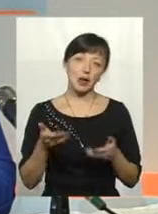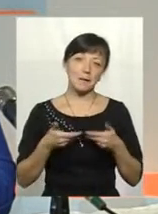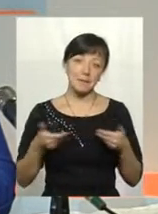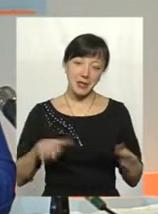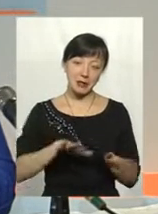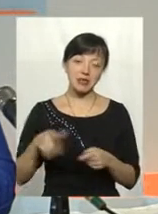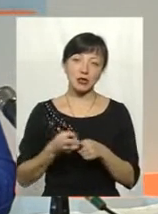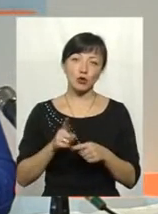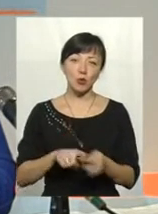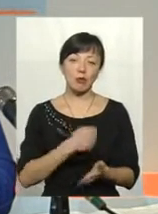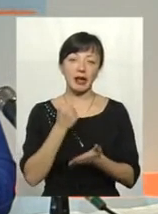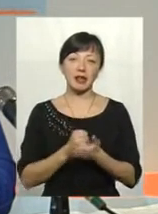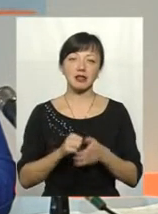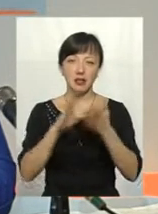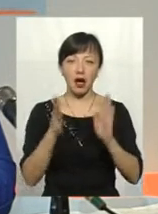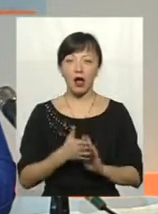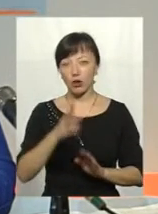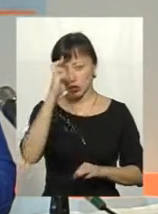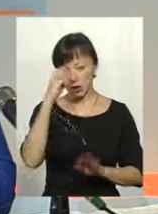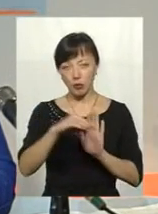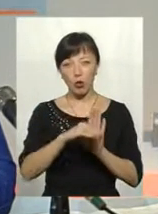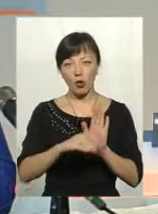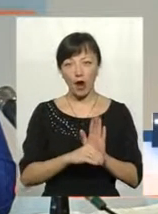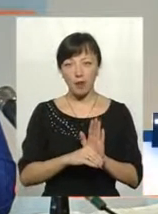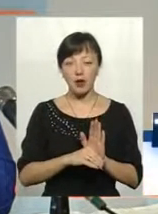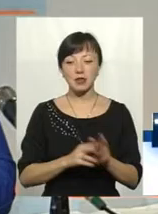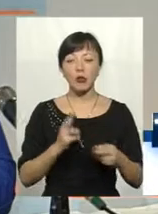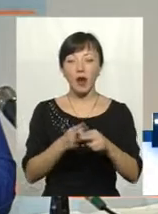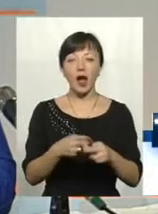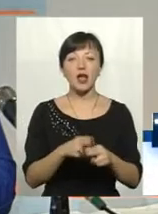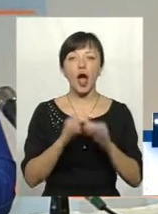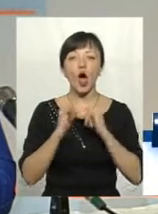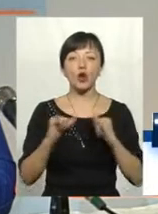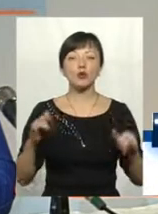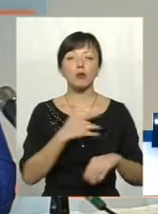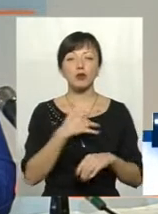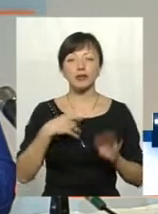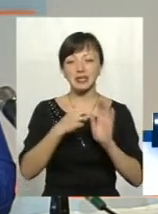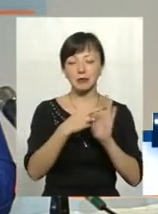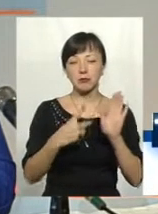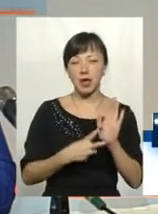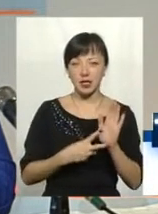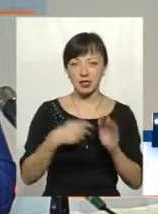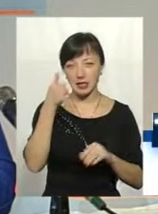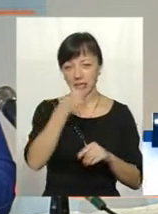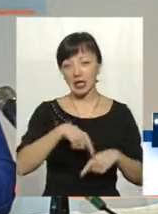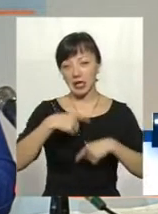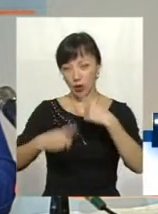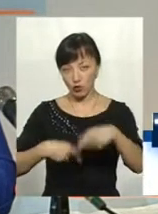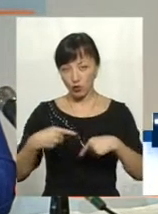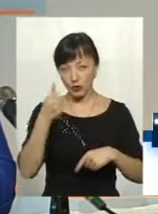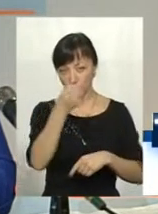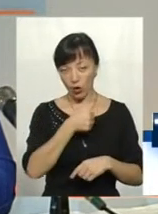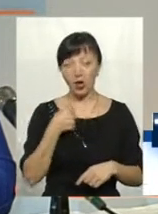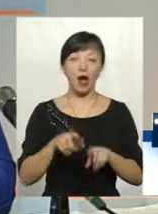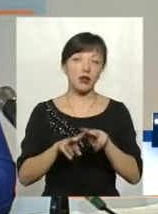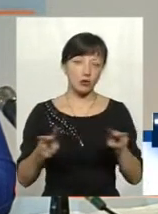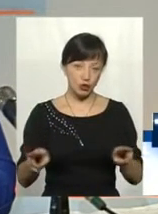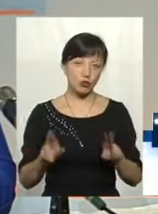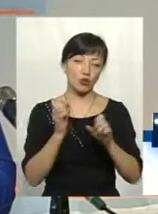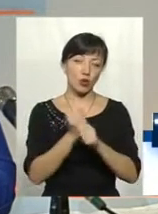після того, як буде прийнята загальнодержавна програма запобігання туберкульозу на 2017 рік і наступні роки, ми аналогічним